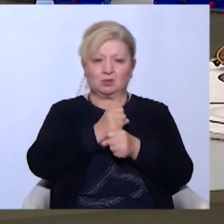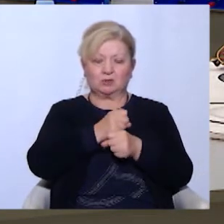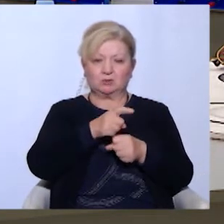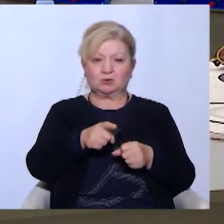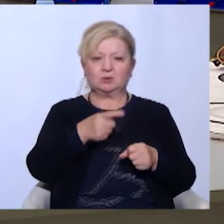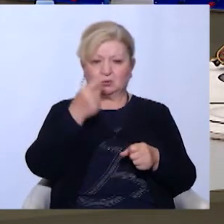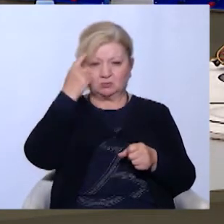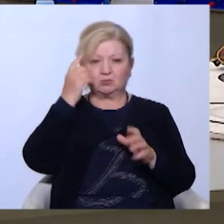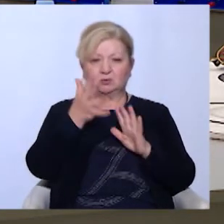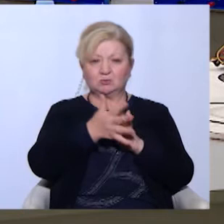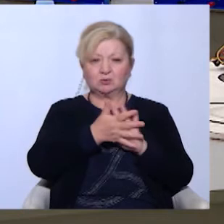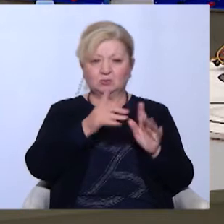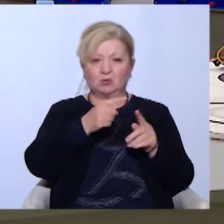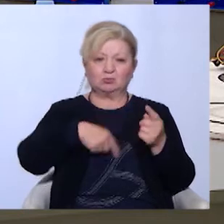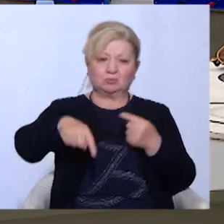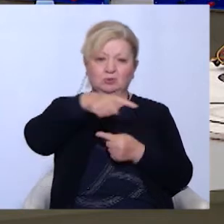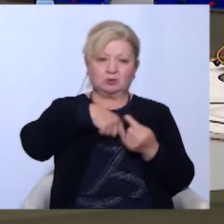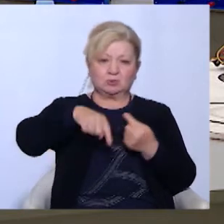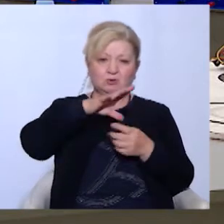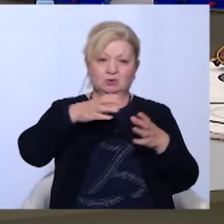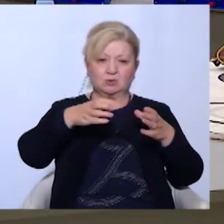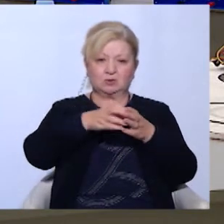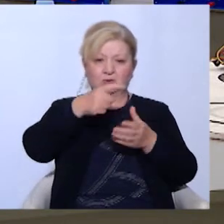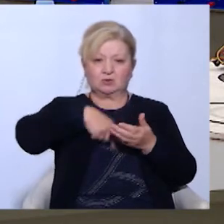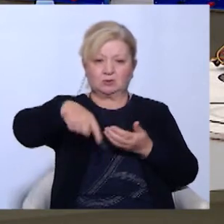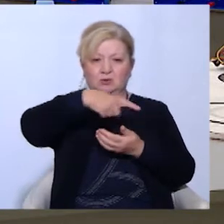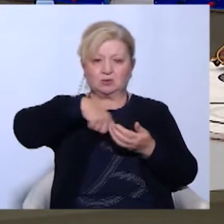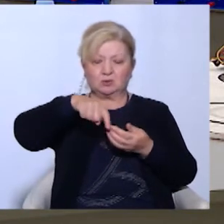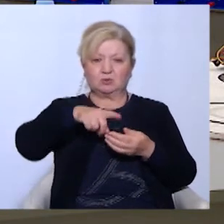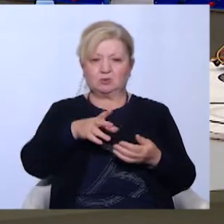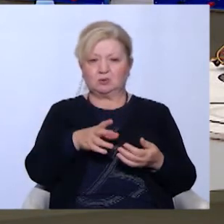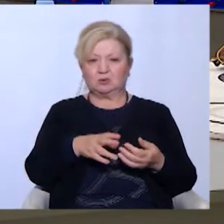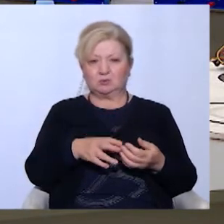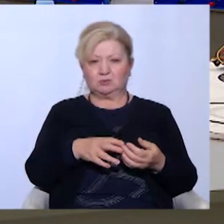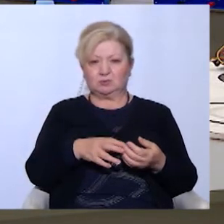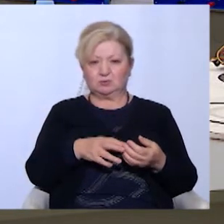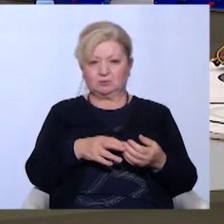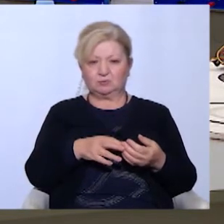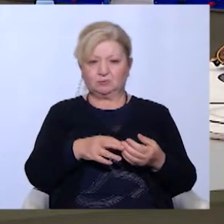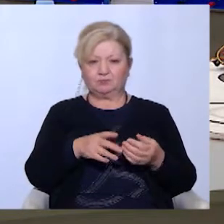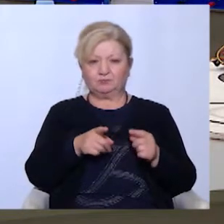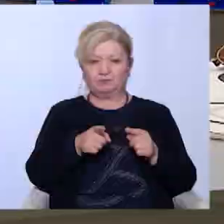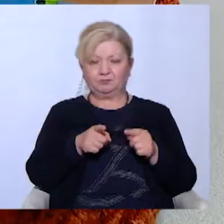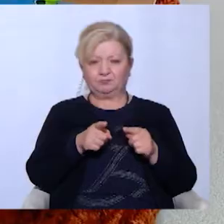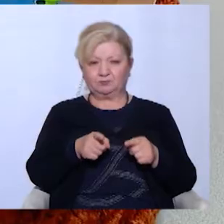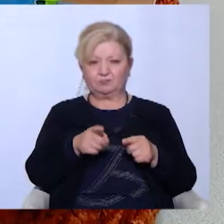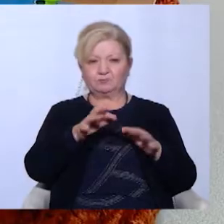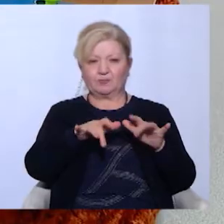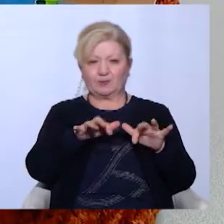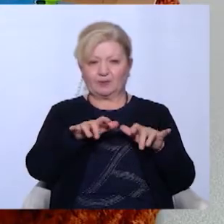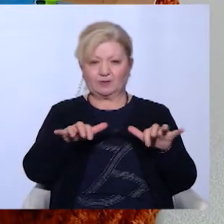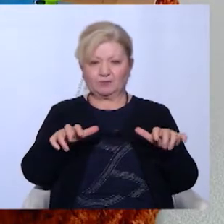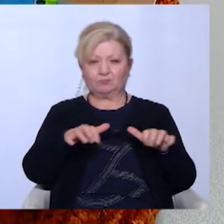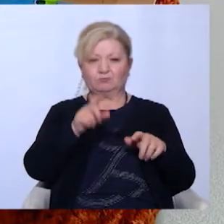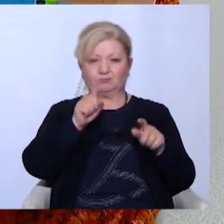ამ რობოტმა. გასაგებია, რომ უნდა ღერძის გარშემო იბრუნოს, ვინაიდან რობოტი ქსილოფონისტია და